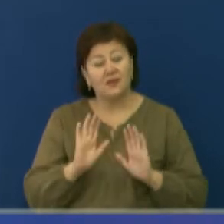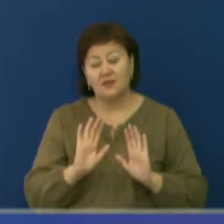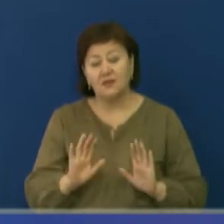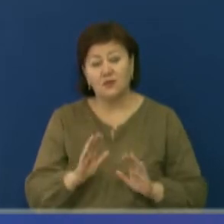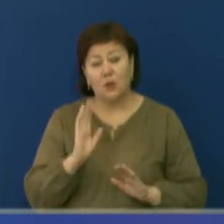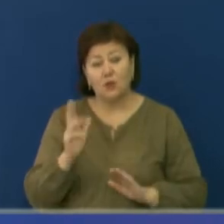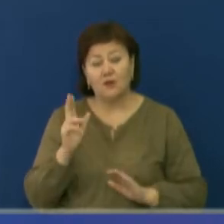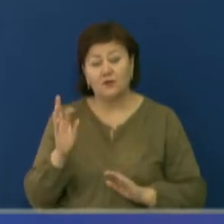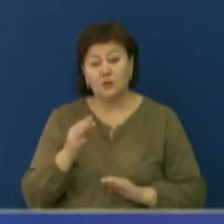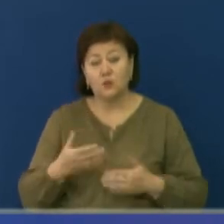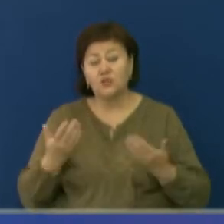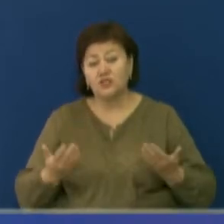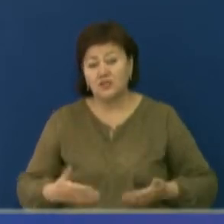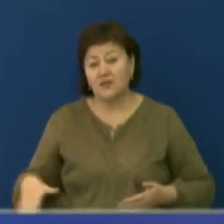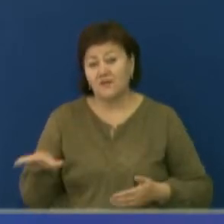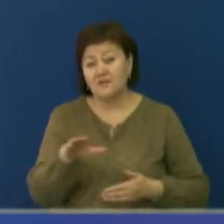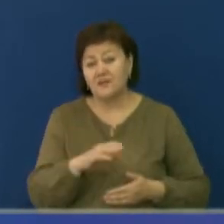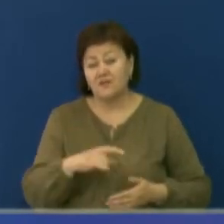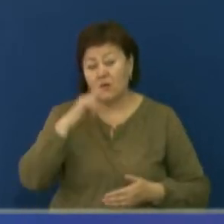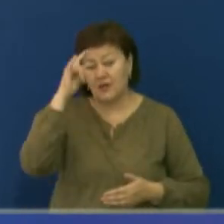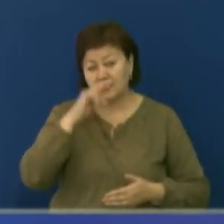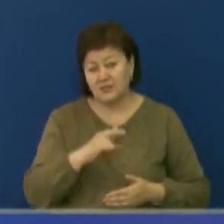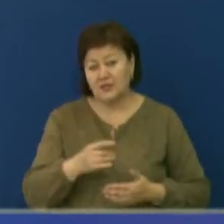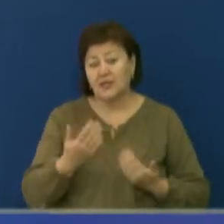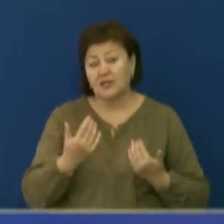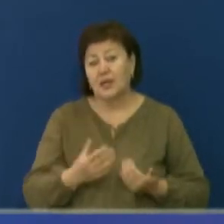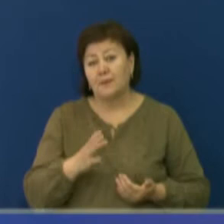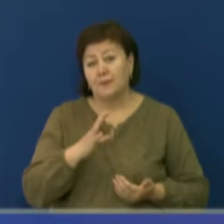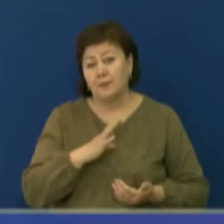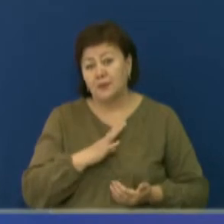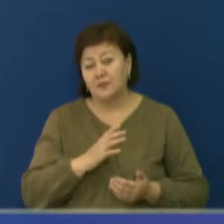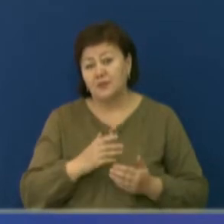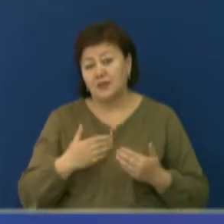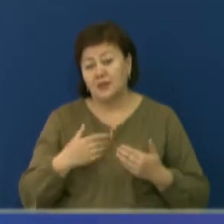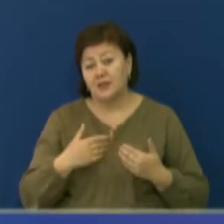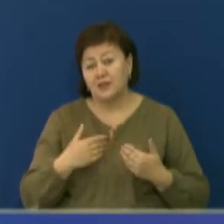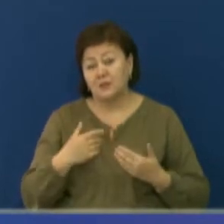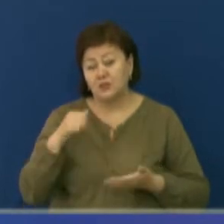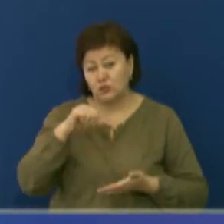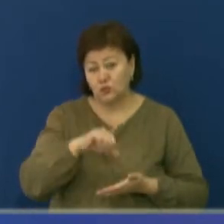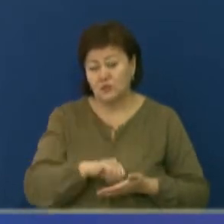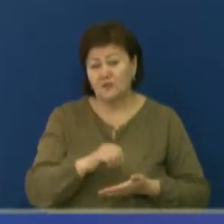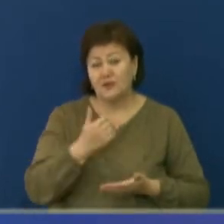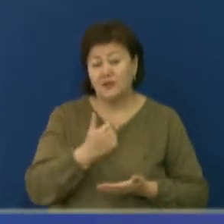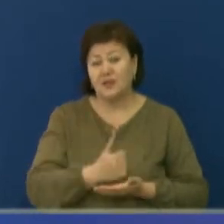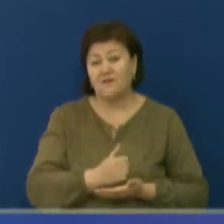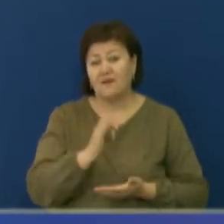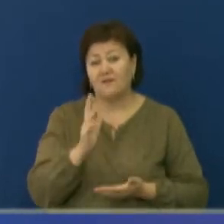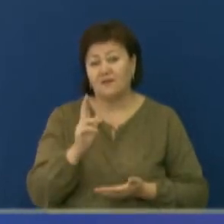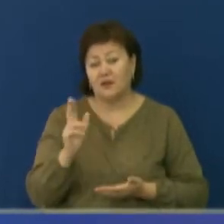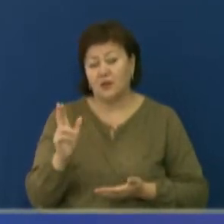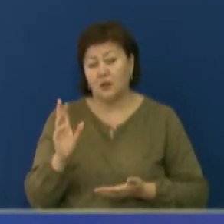и жителям всех регионов. Центр ядерной медицины посетил аким Восточно-Казахстанской области Даниал Ахметов и представители